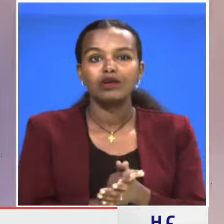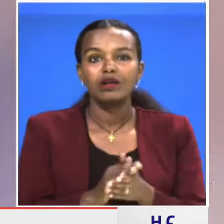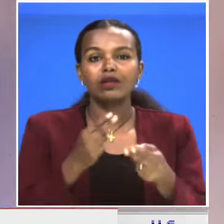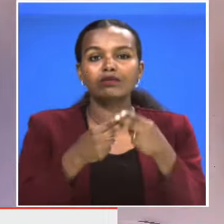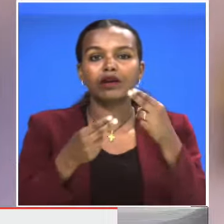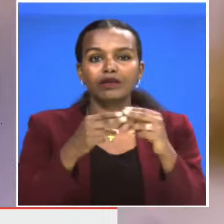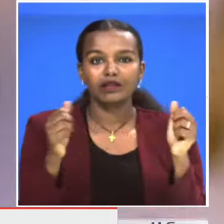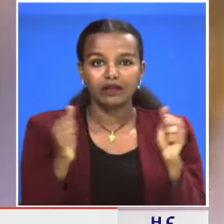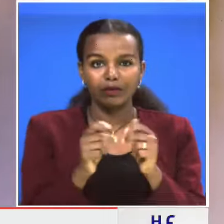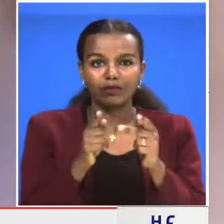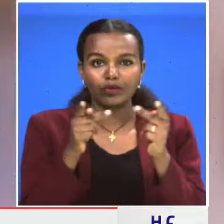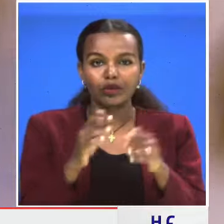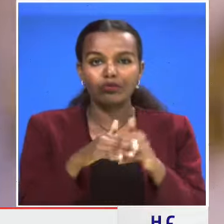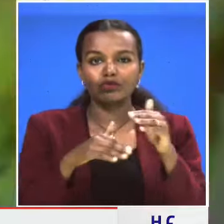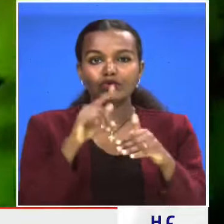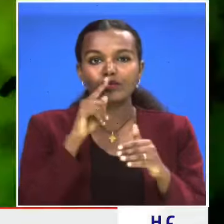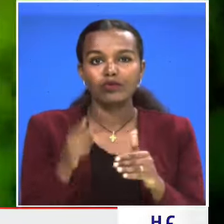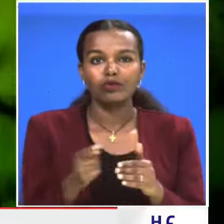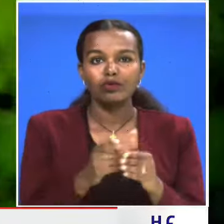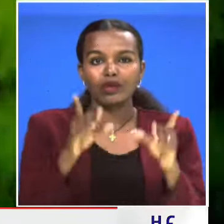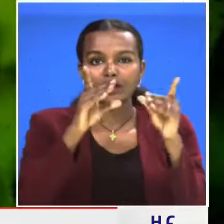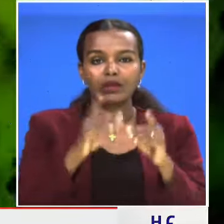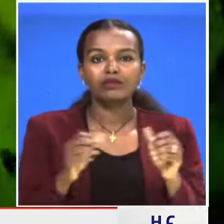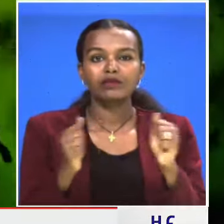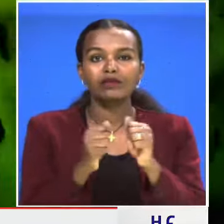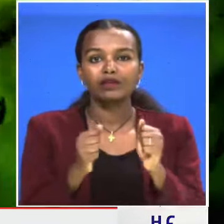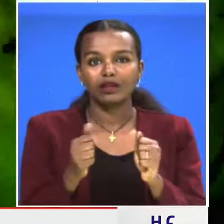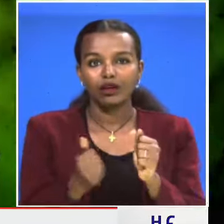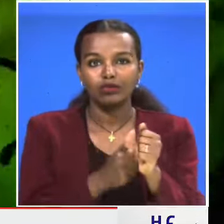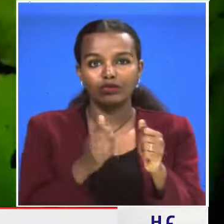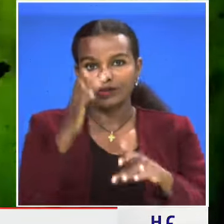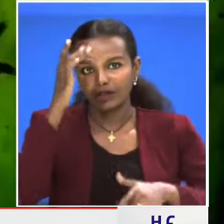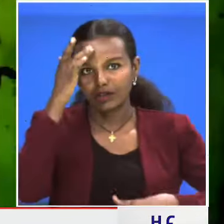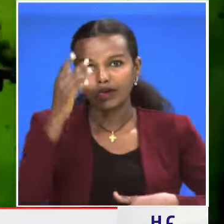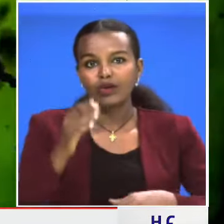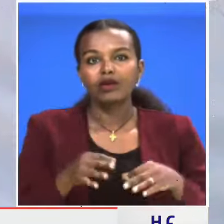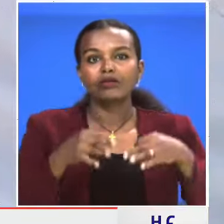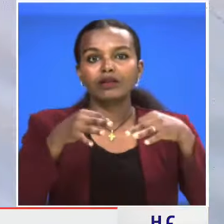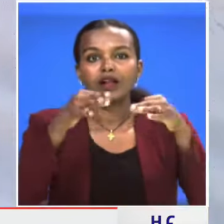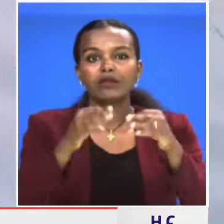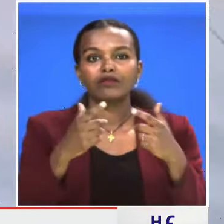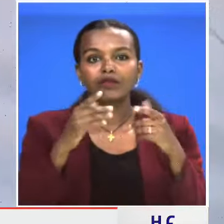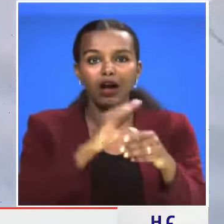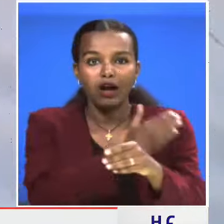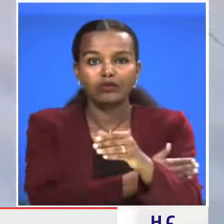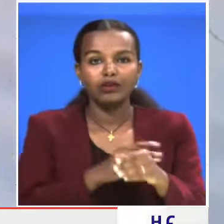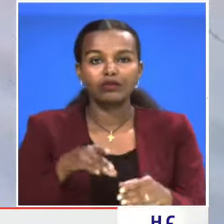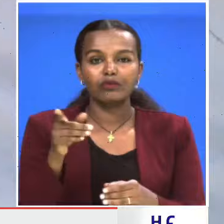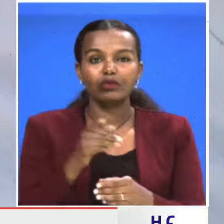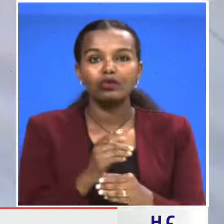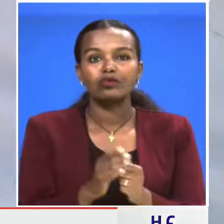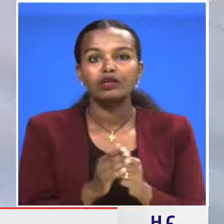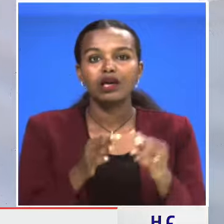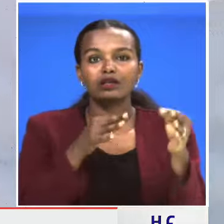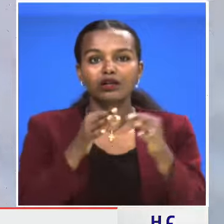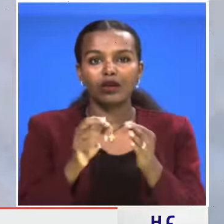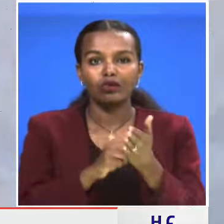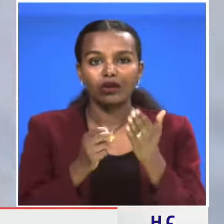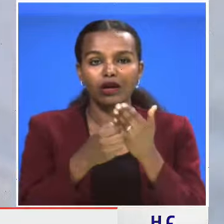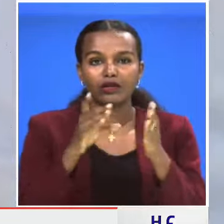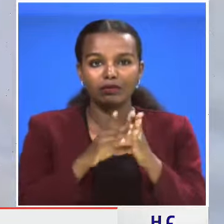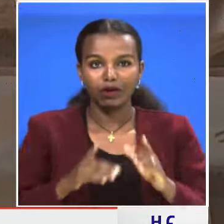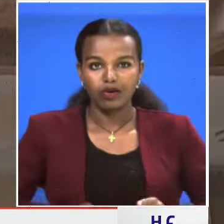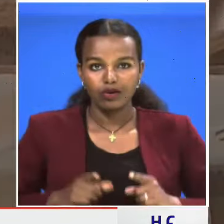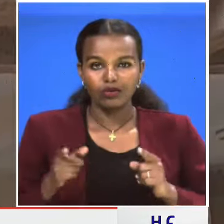ለመራባት እርጥበታማ ስፍራ ምቹ ነው። በመሆኑም የክረምት እርጥበትን ተከትሎ በሽታው የመዛመት አቅሙ ከፍተኛ መሆኑን ባለሙያዎች ያስረዳሉ። የወልዲያ ከተማ